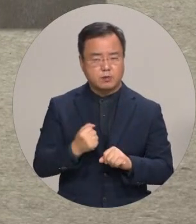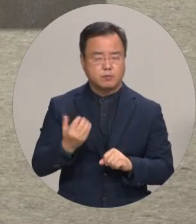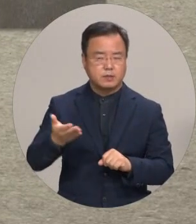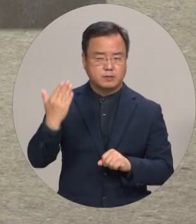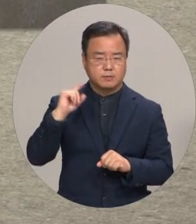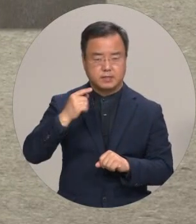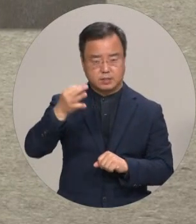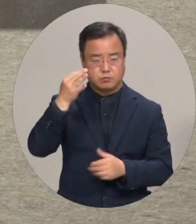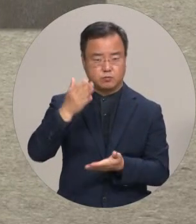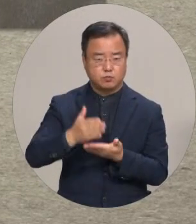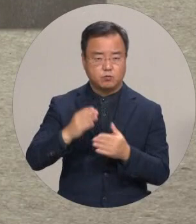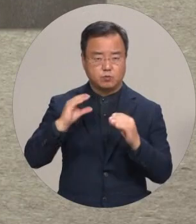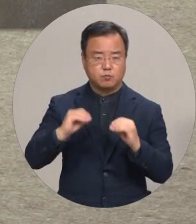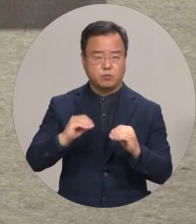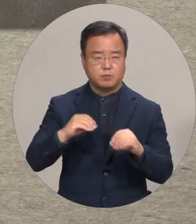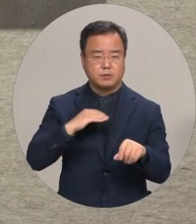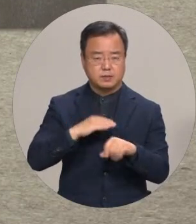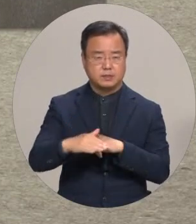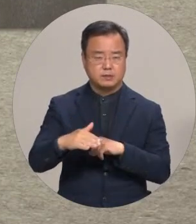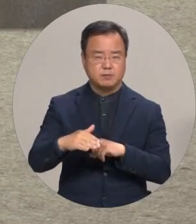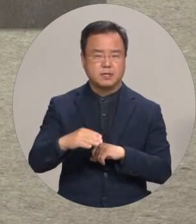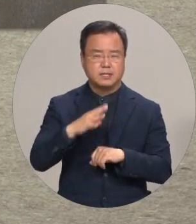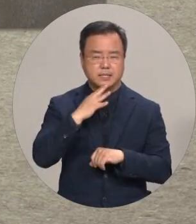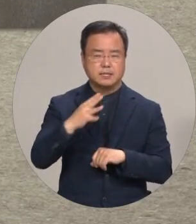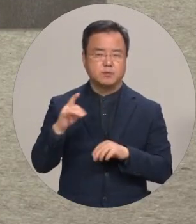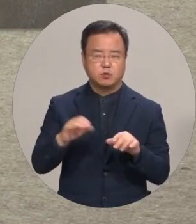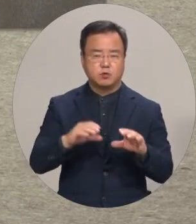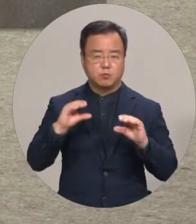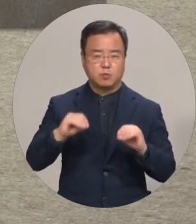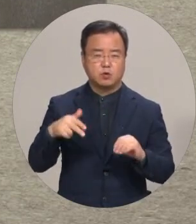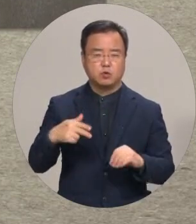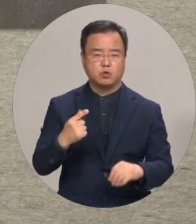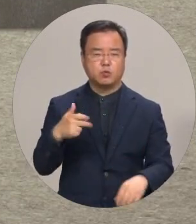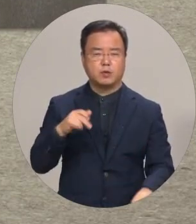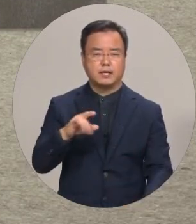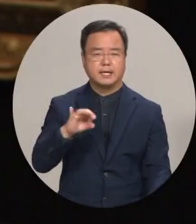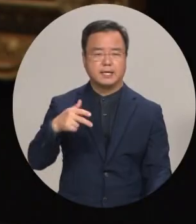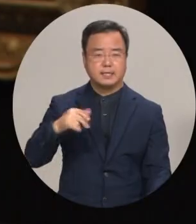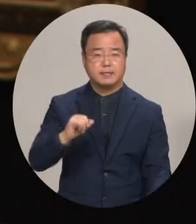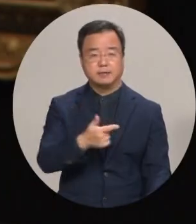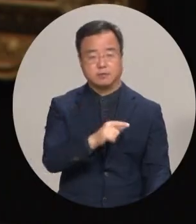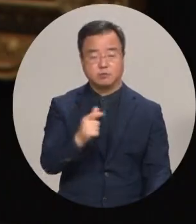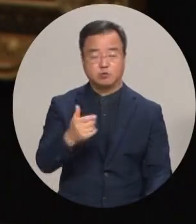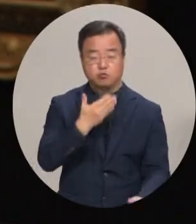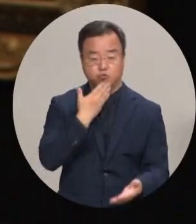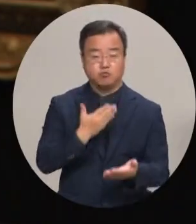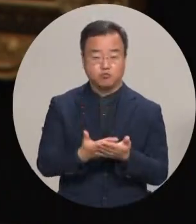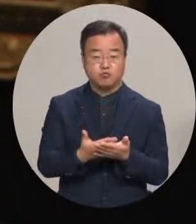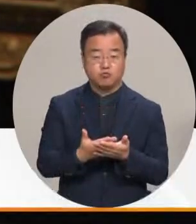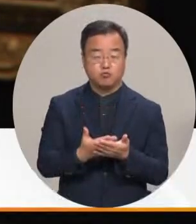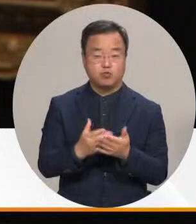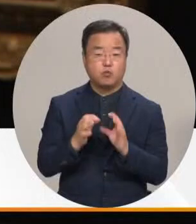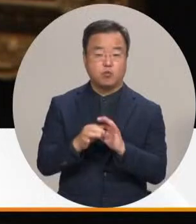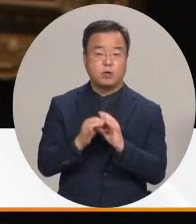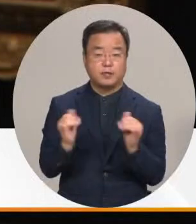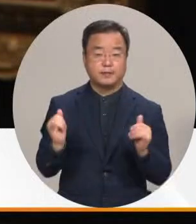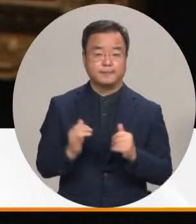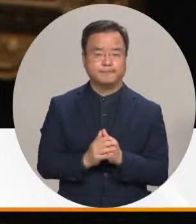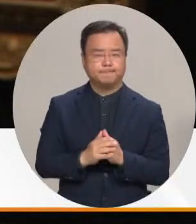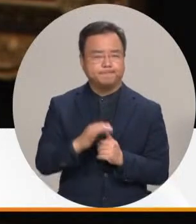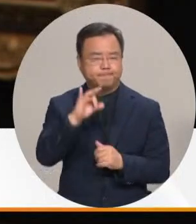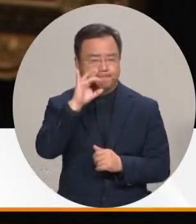음악을 멈추는 공연을 한 존 케이지나 요셉 보이스 등의 핵심 멤버입니다. 호기심과 그